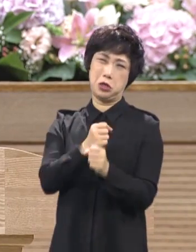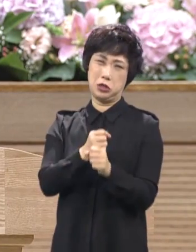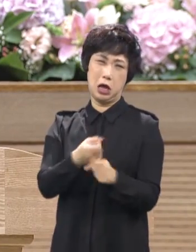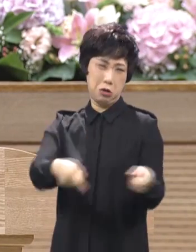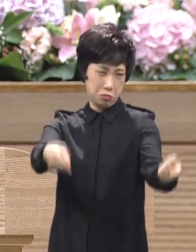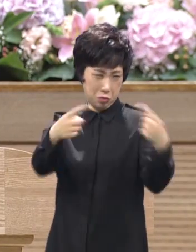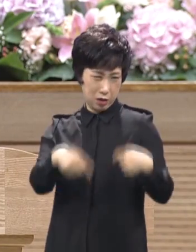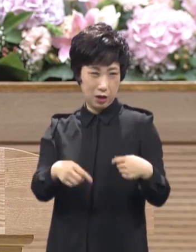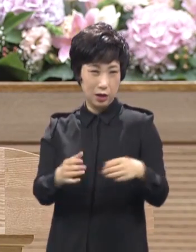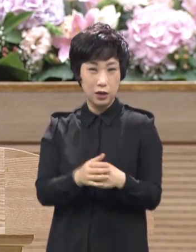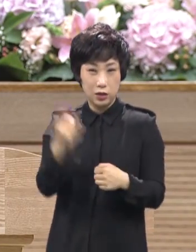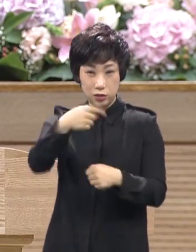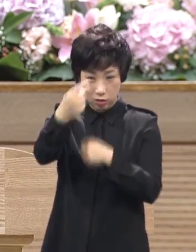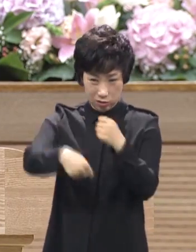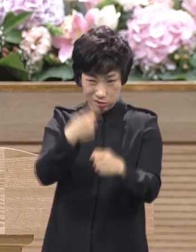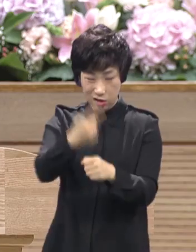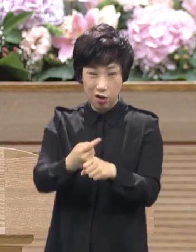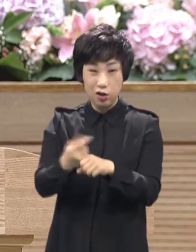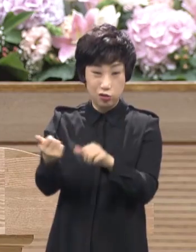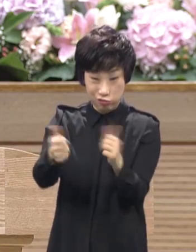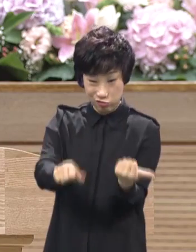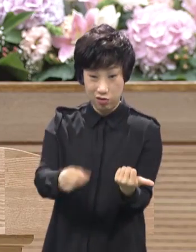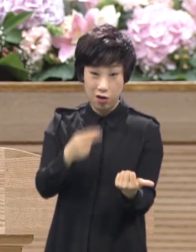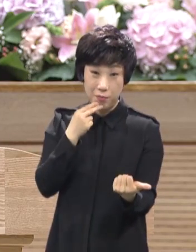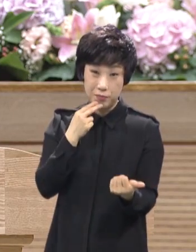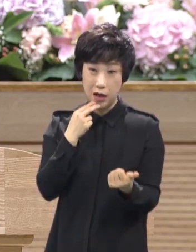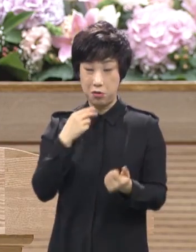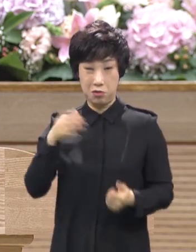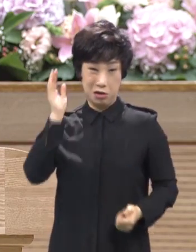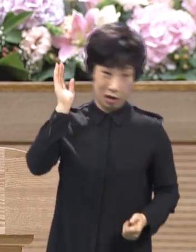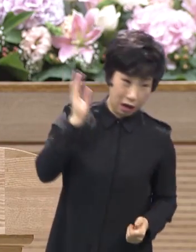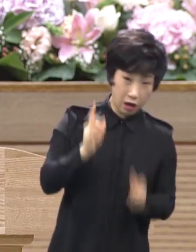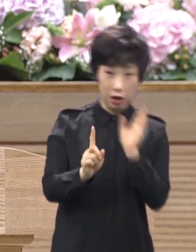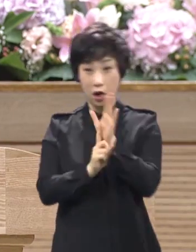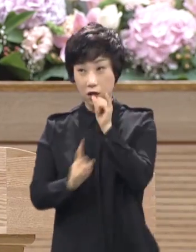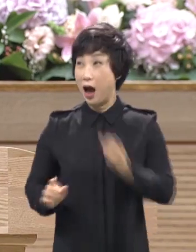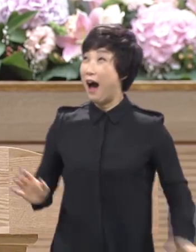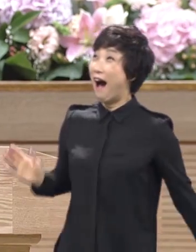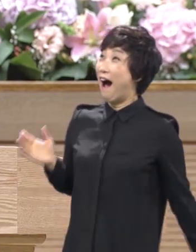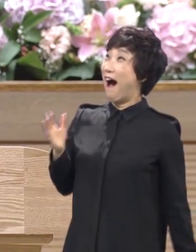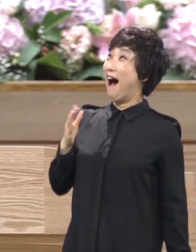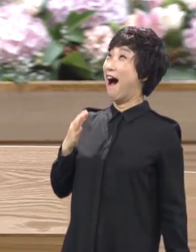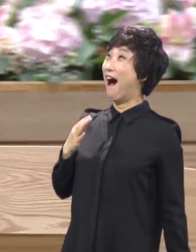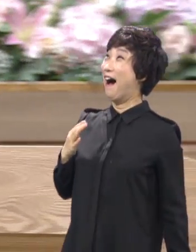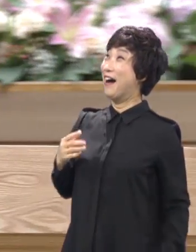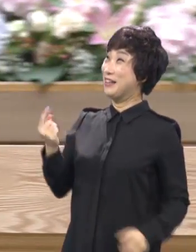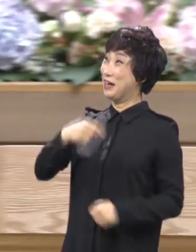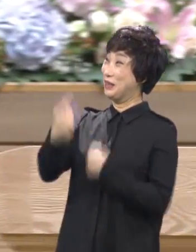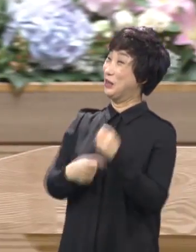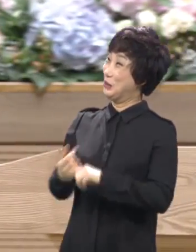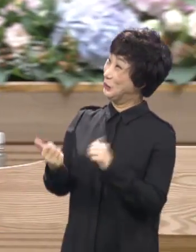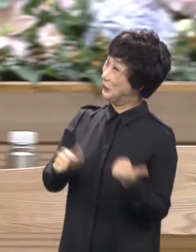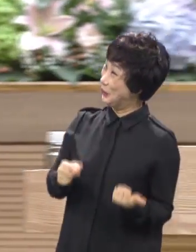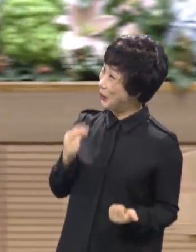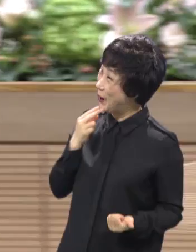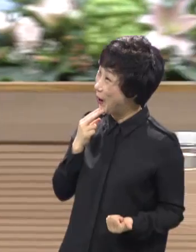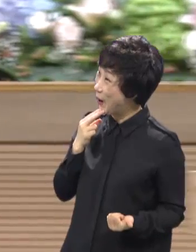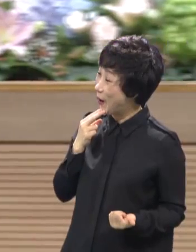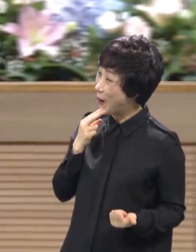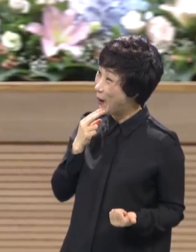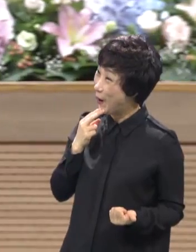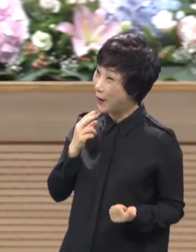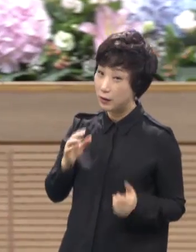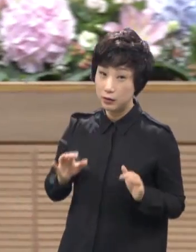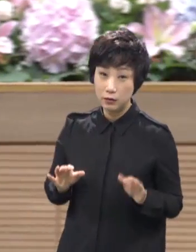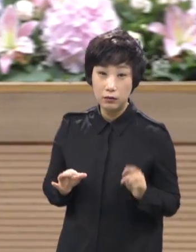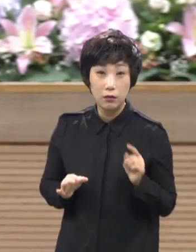들어오면 천년 동안 죽지 않는다. 천년 동안 안 죽는다니. 천년